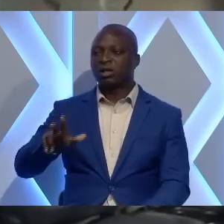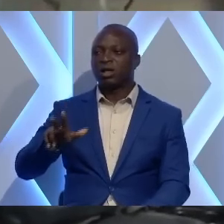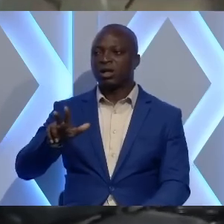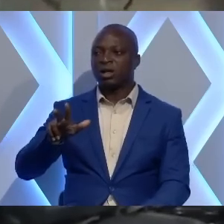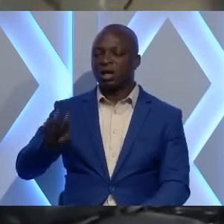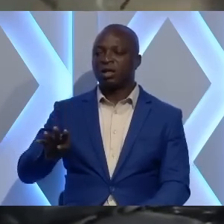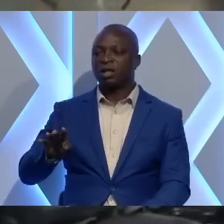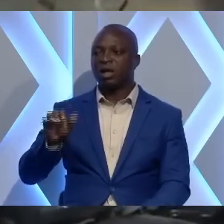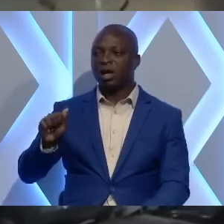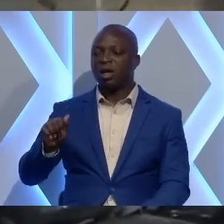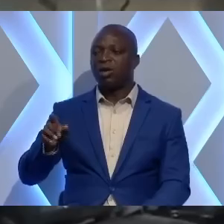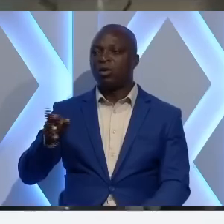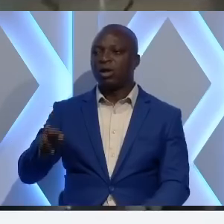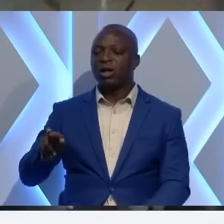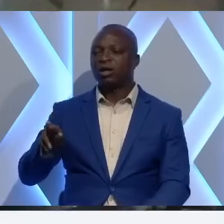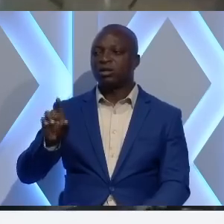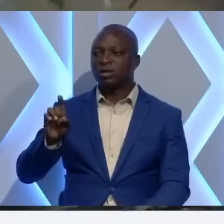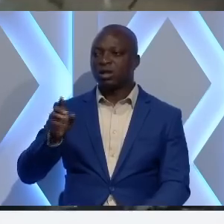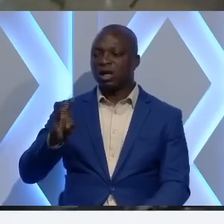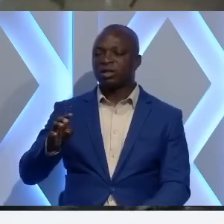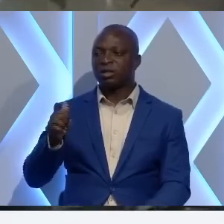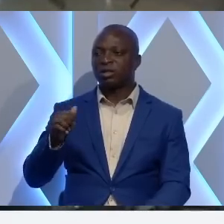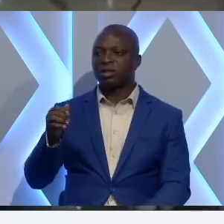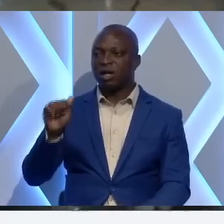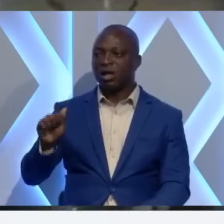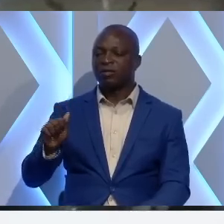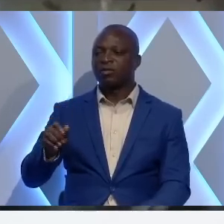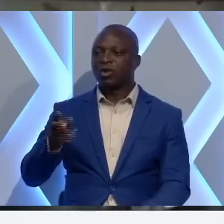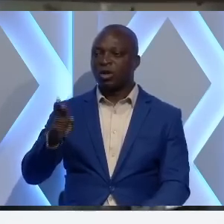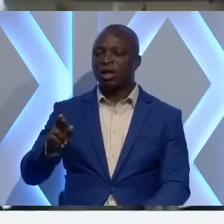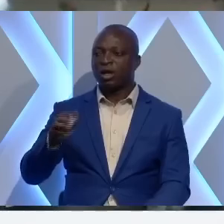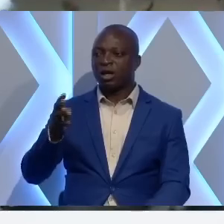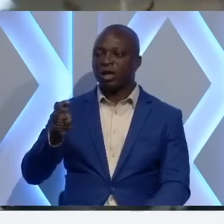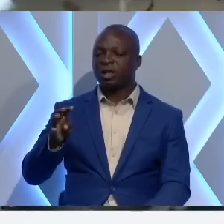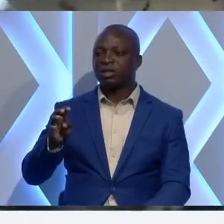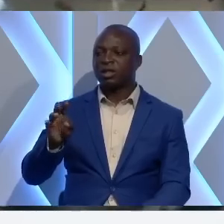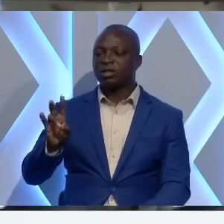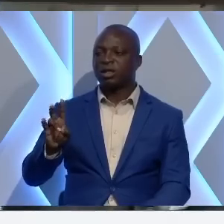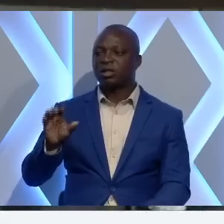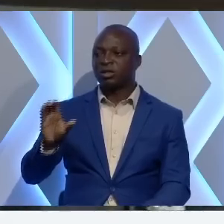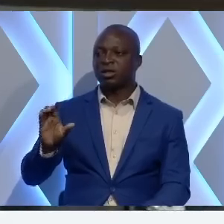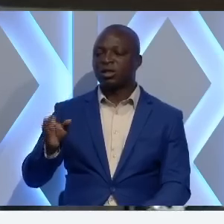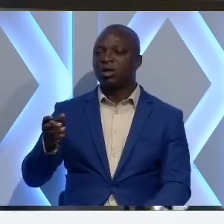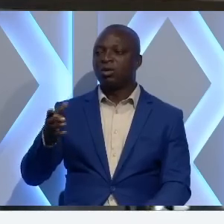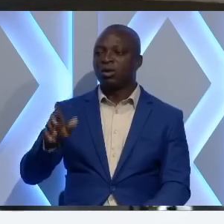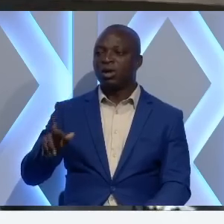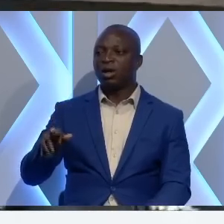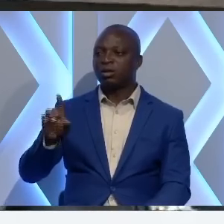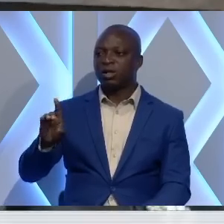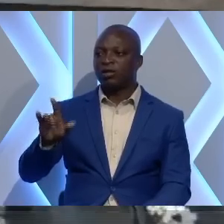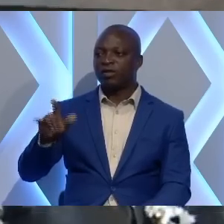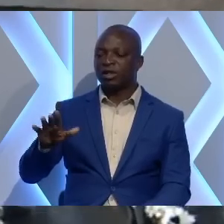le R410A, le R407C, le R125,